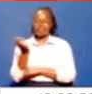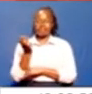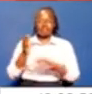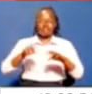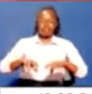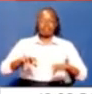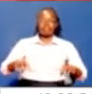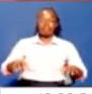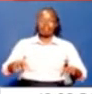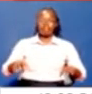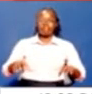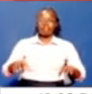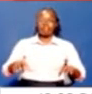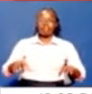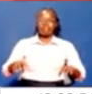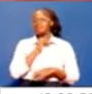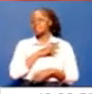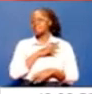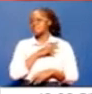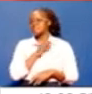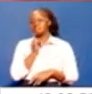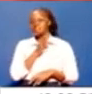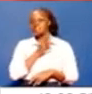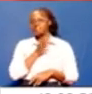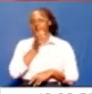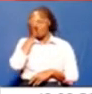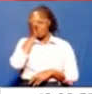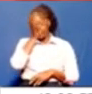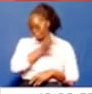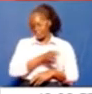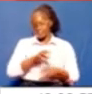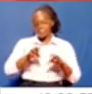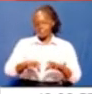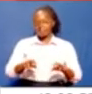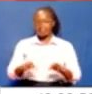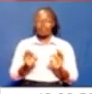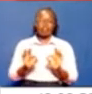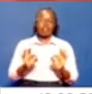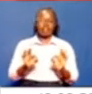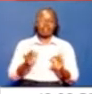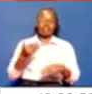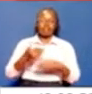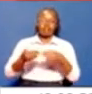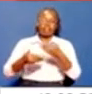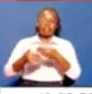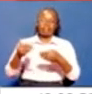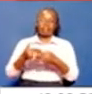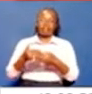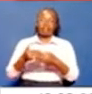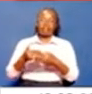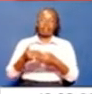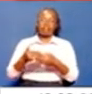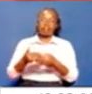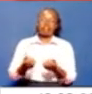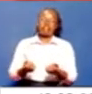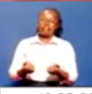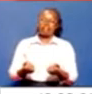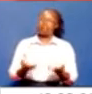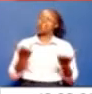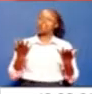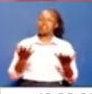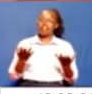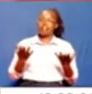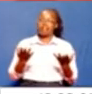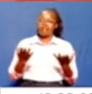Embu wamelalamikia kuhusu kupuuzwa kwa soko hilo la kisasa ambalo ujenzi wake uligharimu mamilioni ya pesa. Wachuuzi